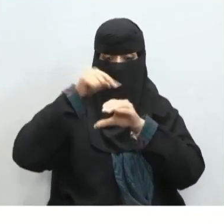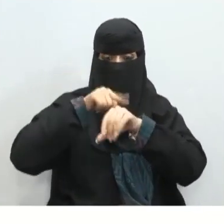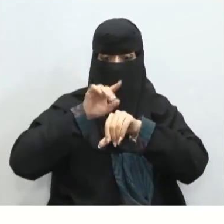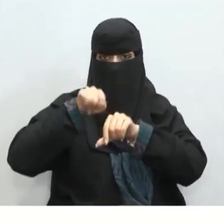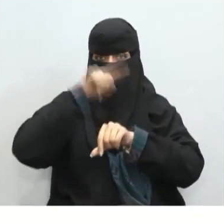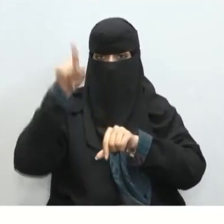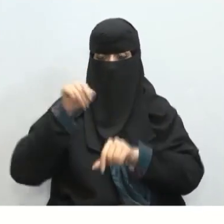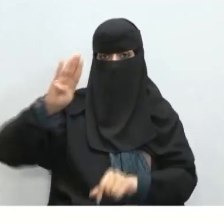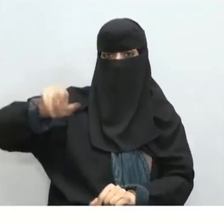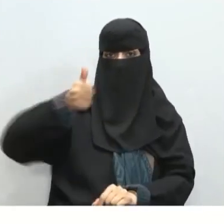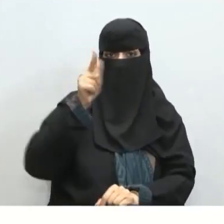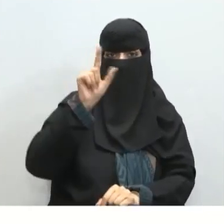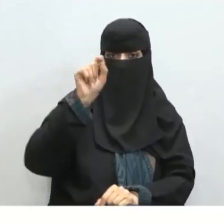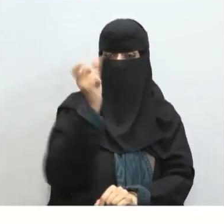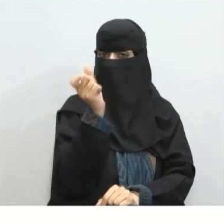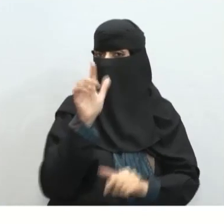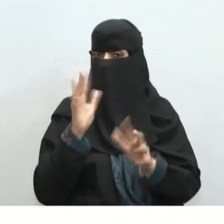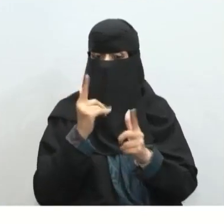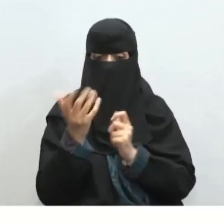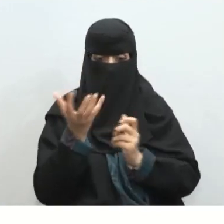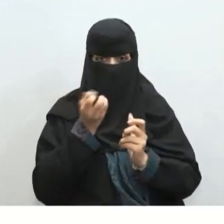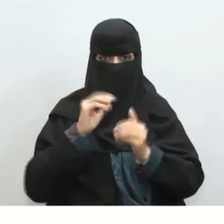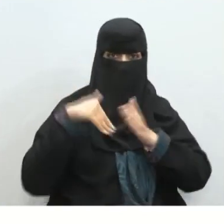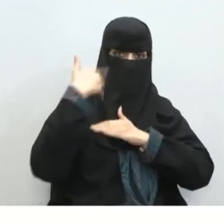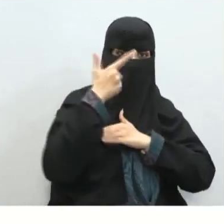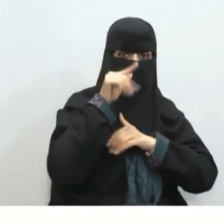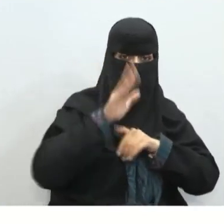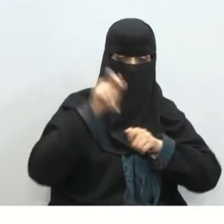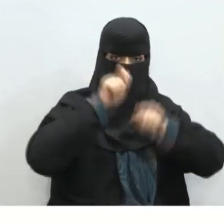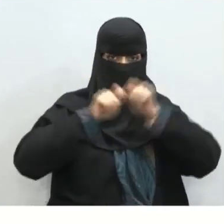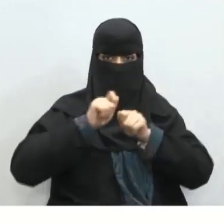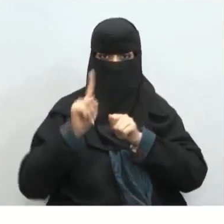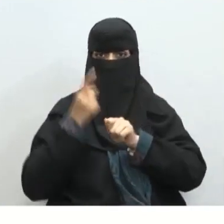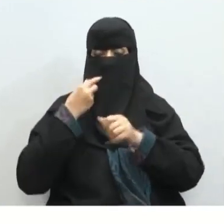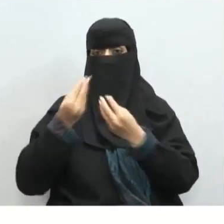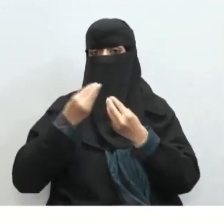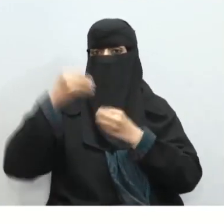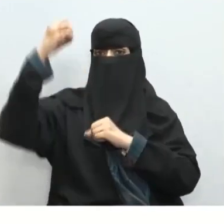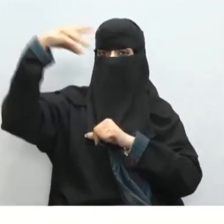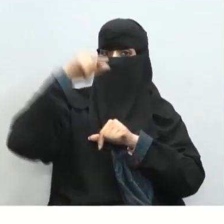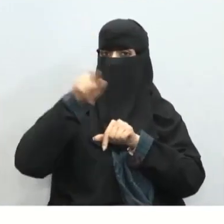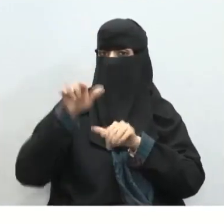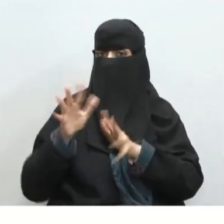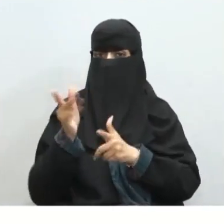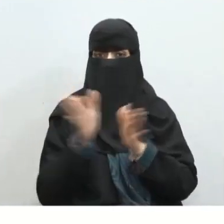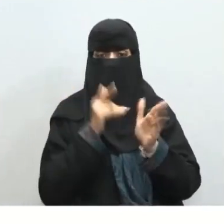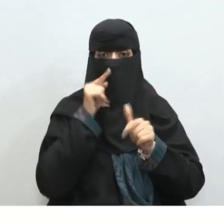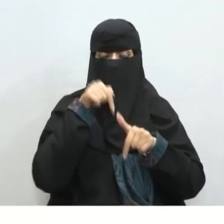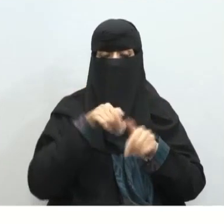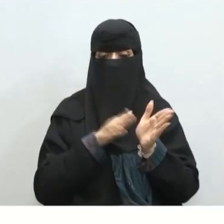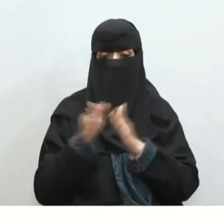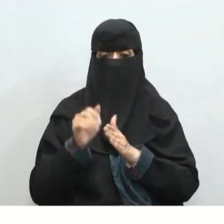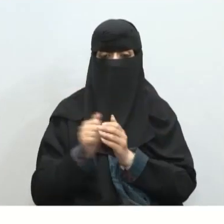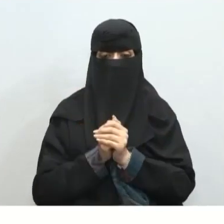بانه هذه الحلقه تستخدم النواتج التي كانت في العمليه الاولى من التفاعلات الضوئيه وهي الناد بي اش والاي